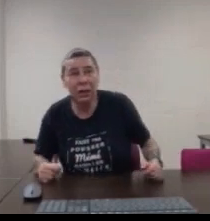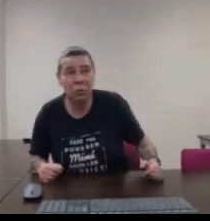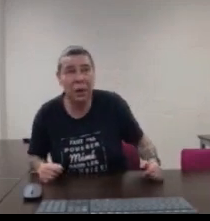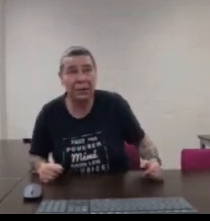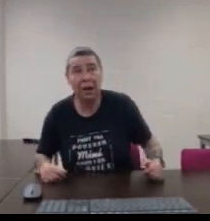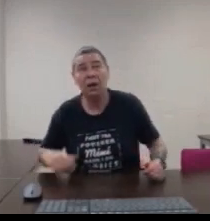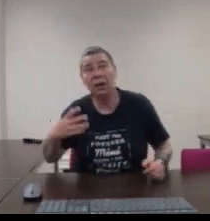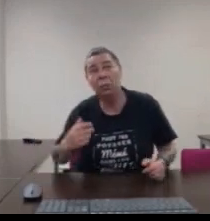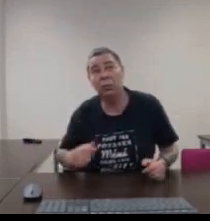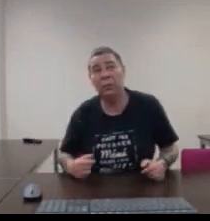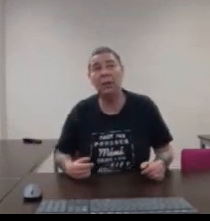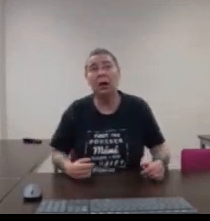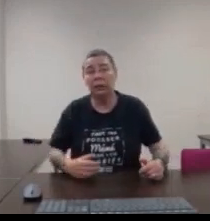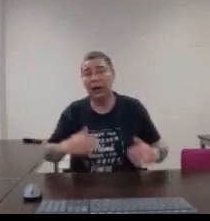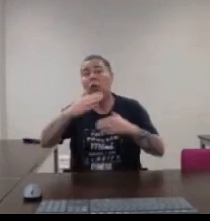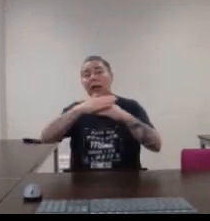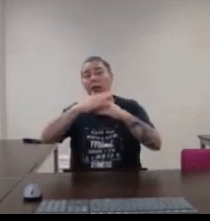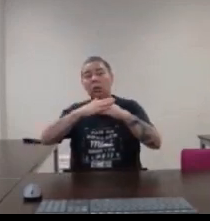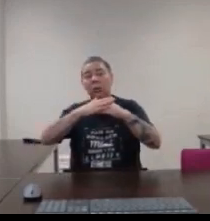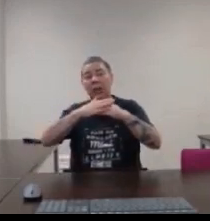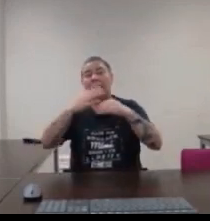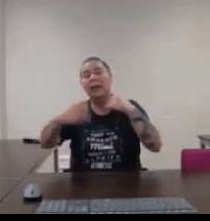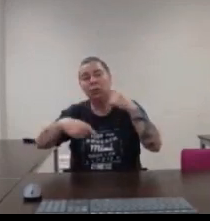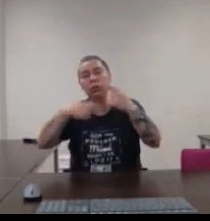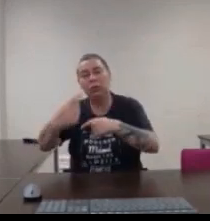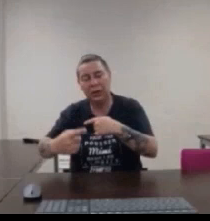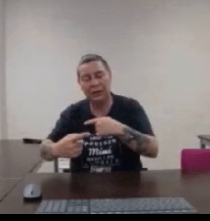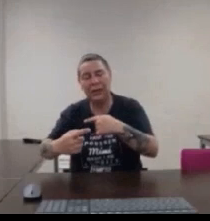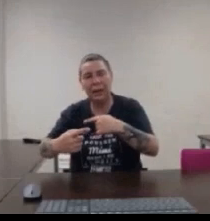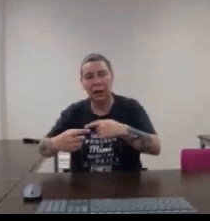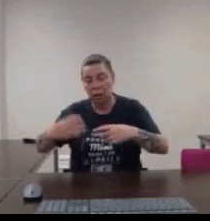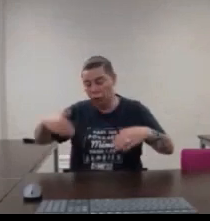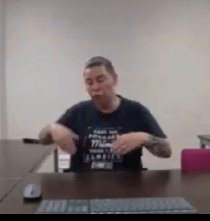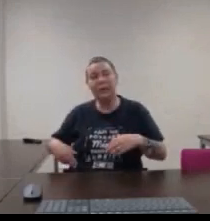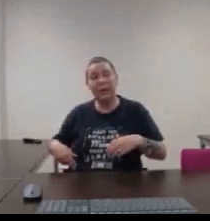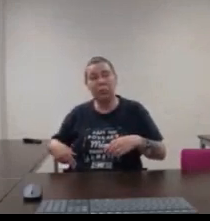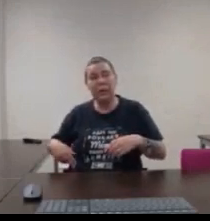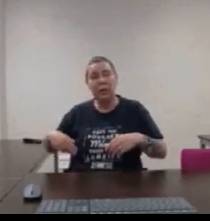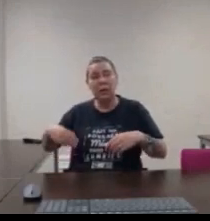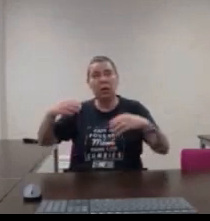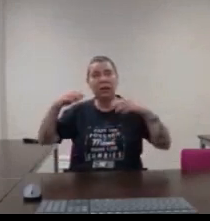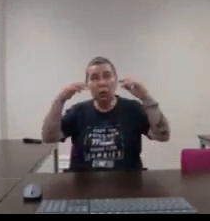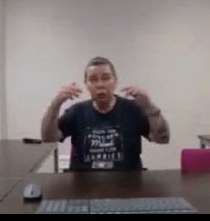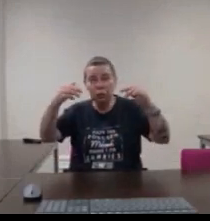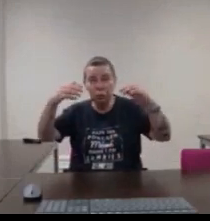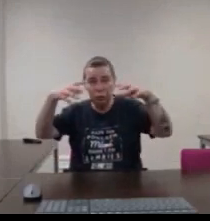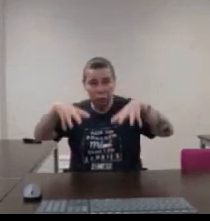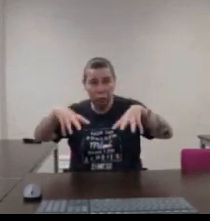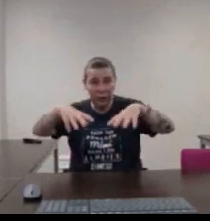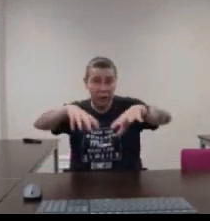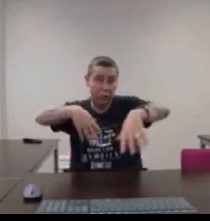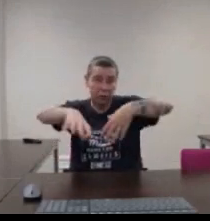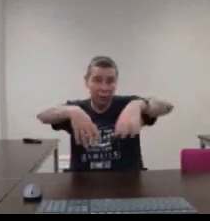plus avoir les pieds qui touchent par terre. Et le repose-pied, c'est un moyen de compenser et d'éviter du coup les appuis des creux du